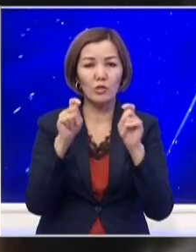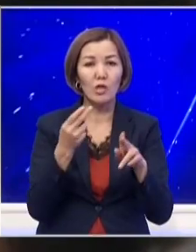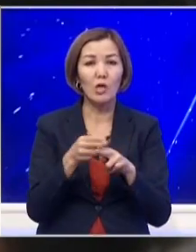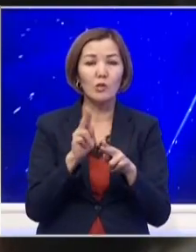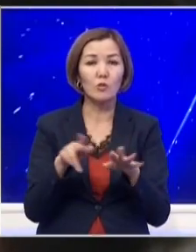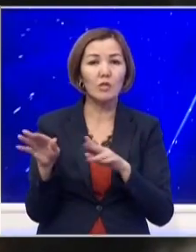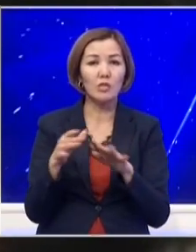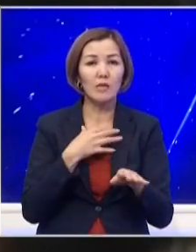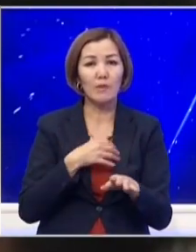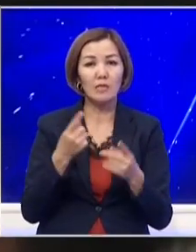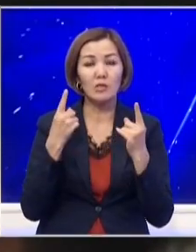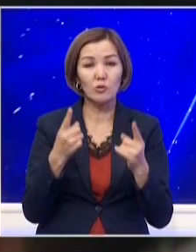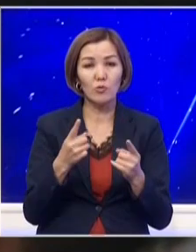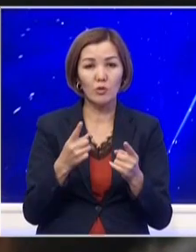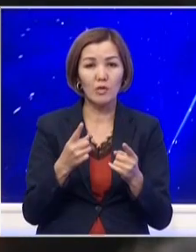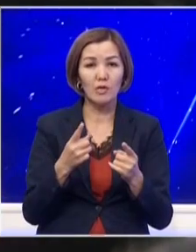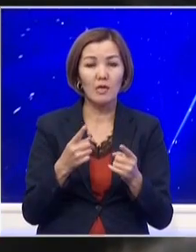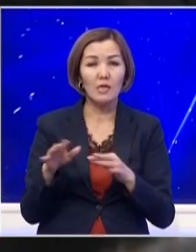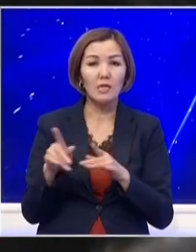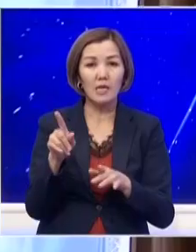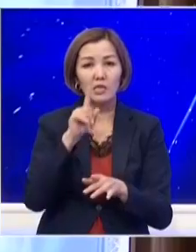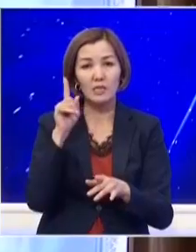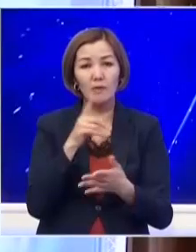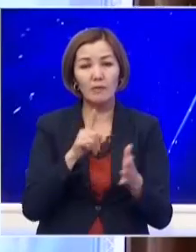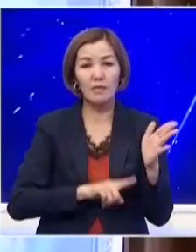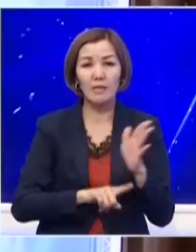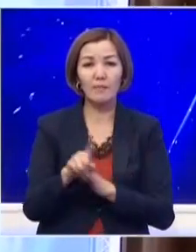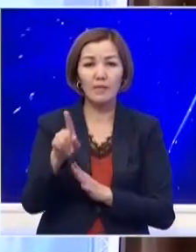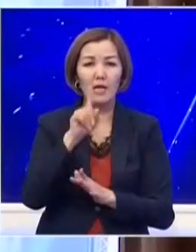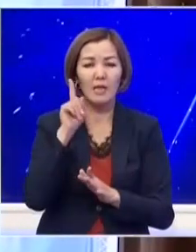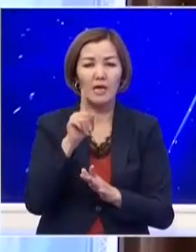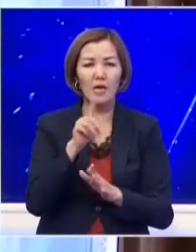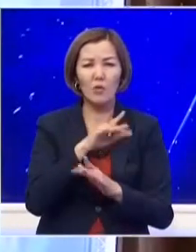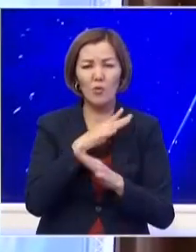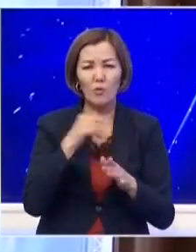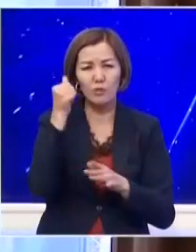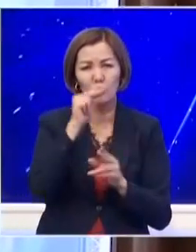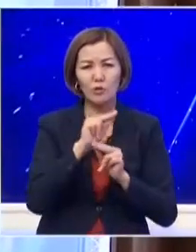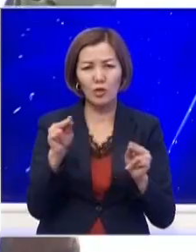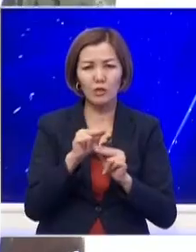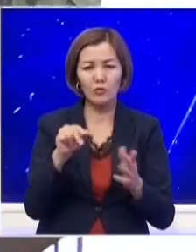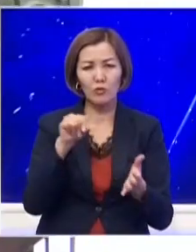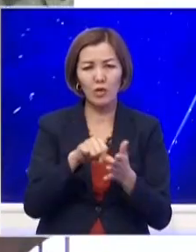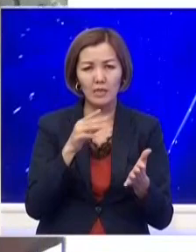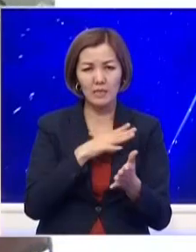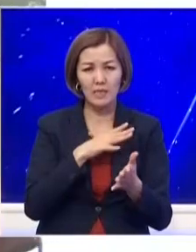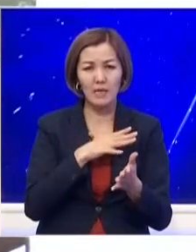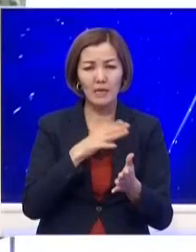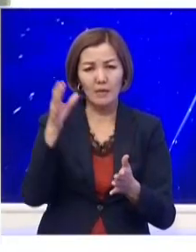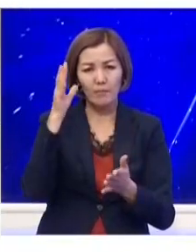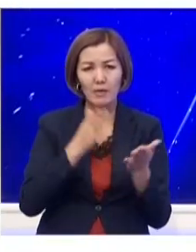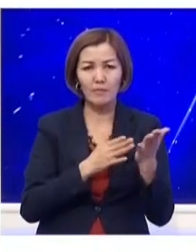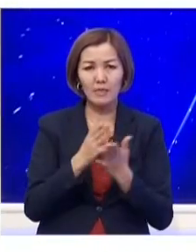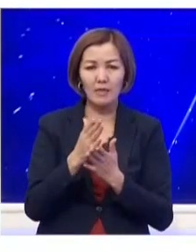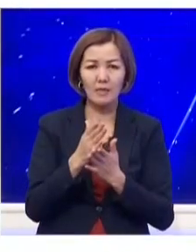Сондықтан шараның маңызы зор дейді ұйымдастырушылар. Шараға жас маманнан бастап талай жыл ұстазды жолда жүргендерді қатысты. Өйткені білім